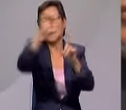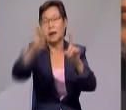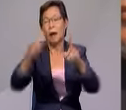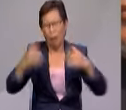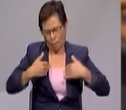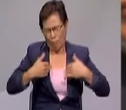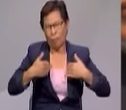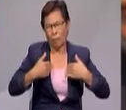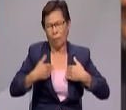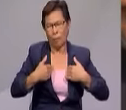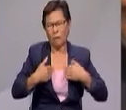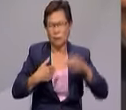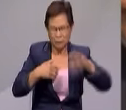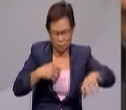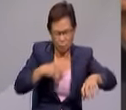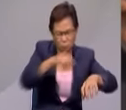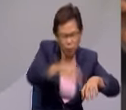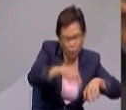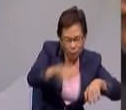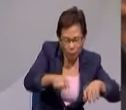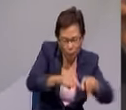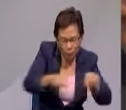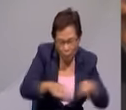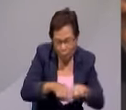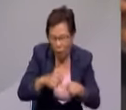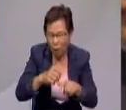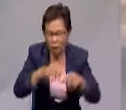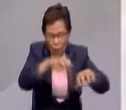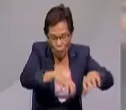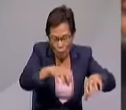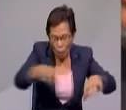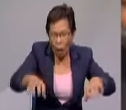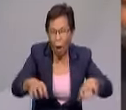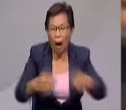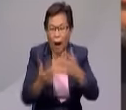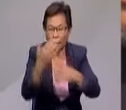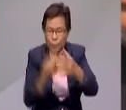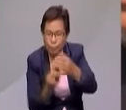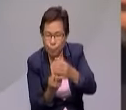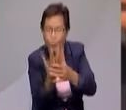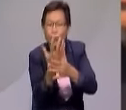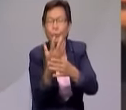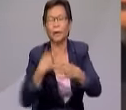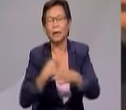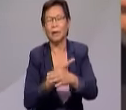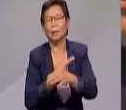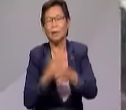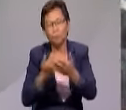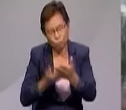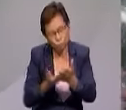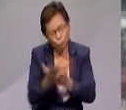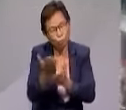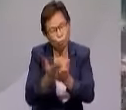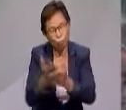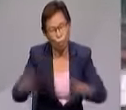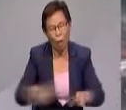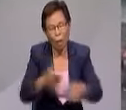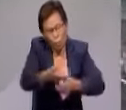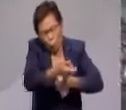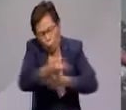lagi spot-spot asap ataupun api yang timbul semula. Jadi kita meneruskan melakukan